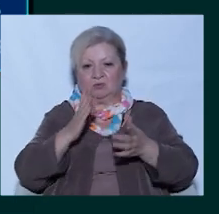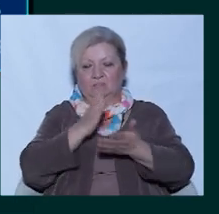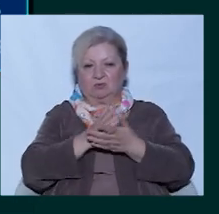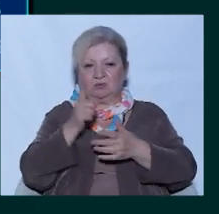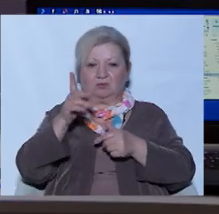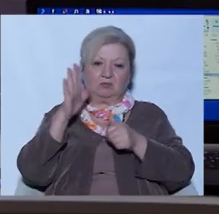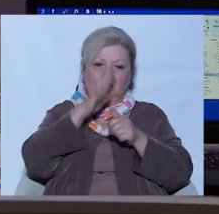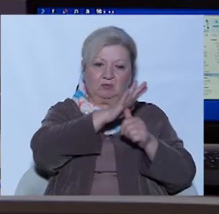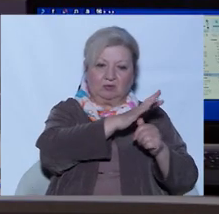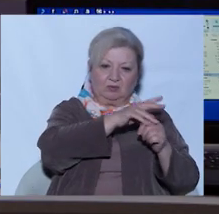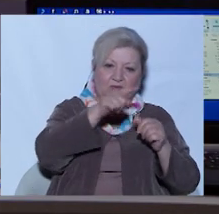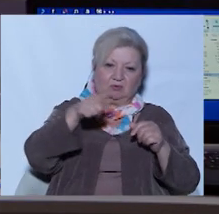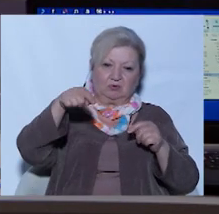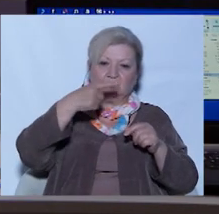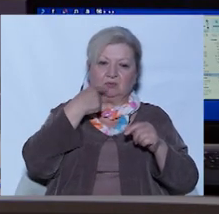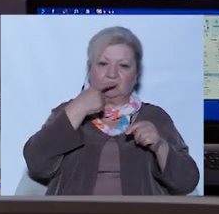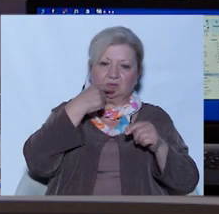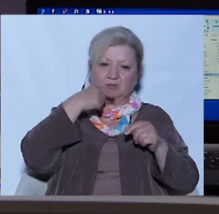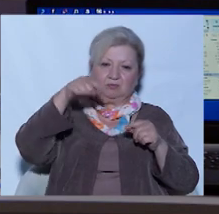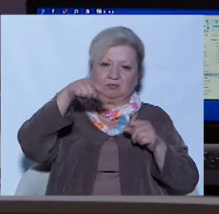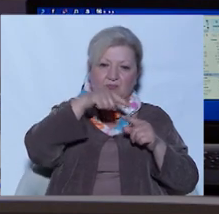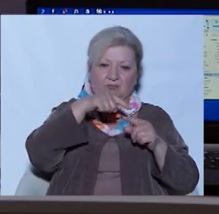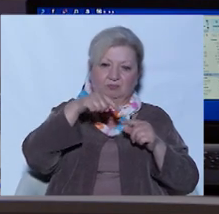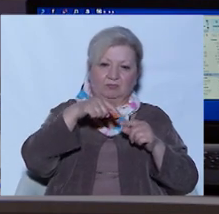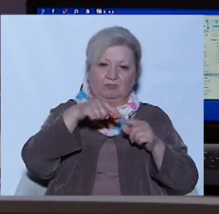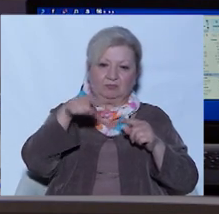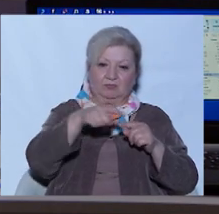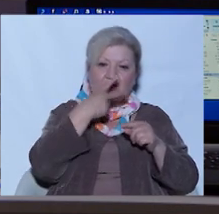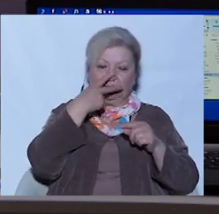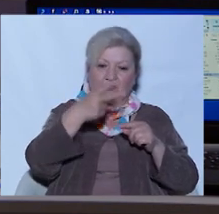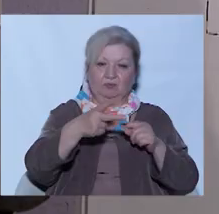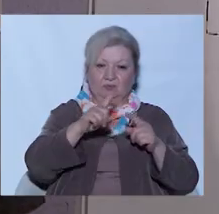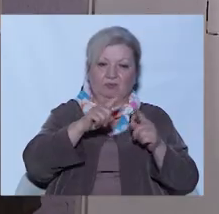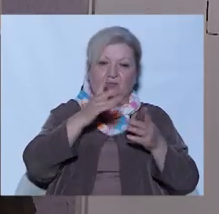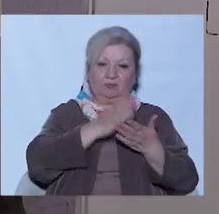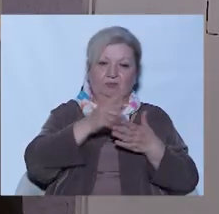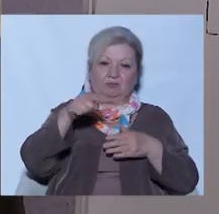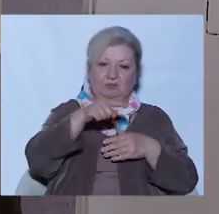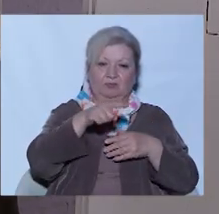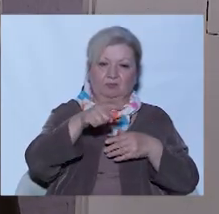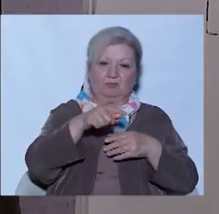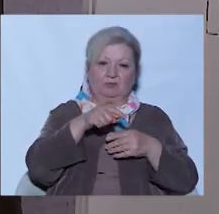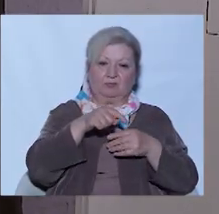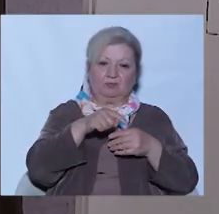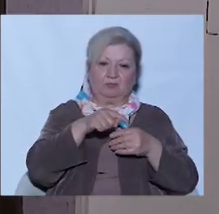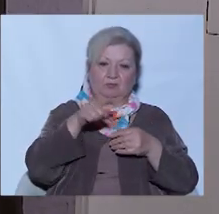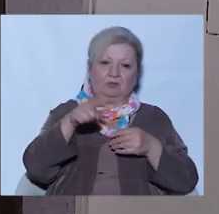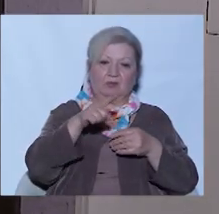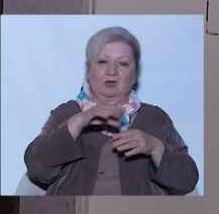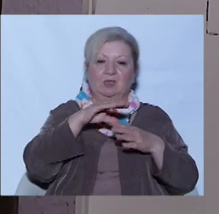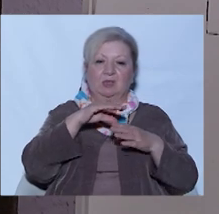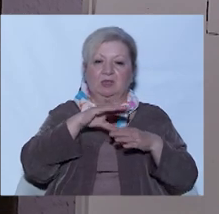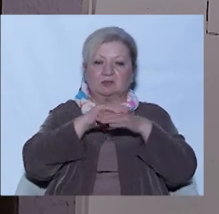აიძულებს, აი ეს წითელი ვექტორი გაჩნდა, რომელიც აიძულებს რომ